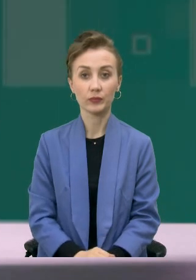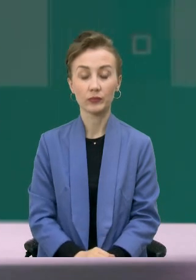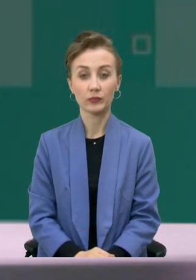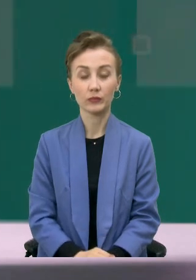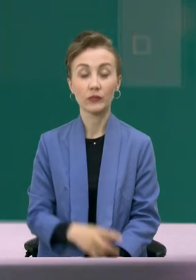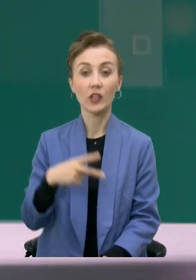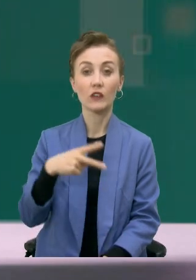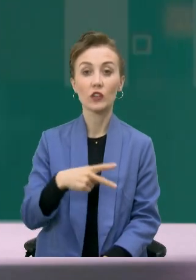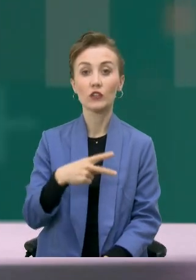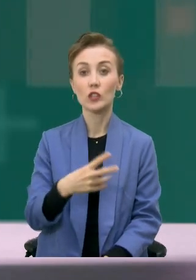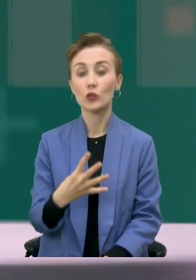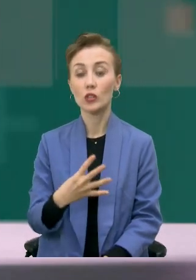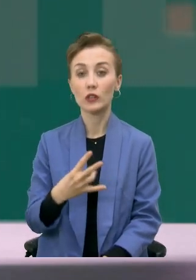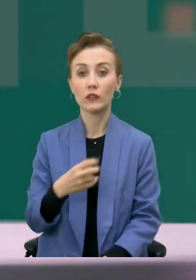На